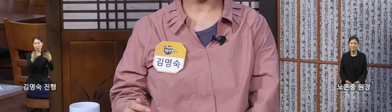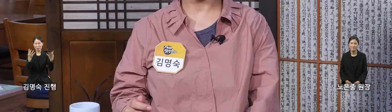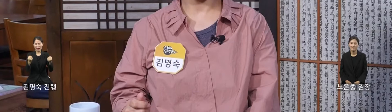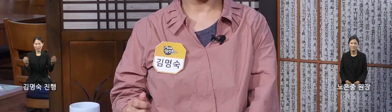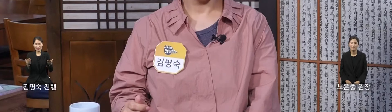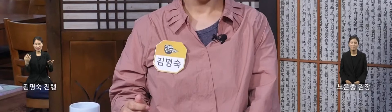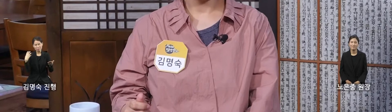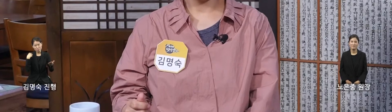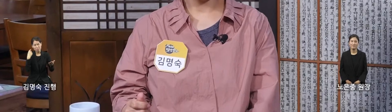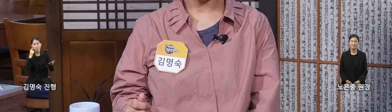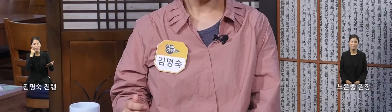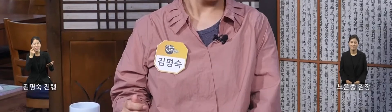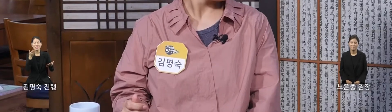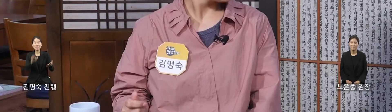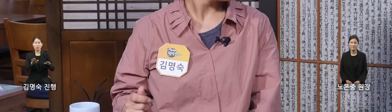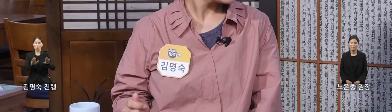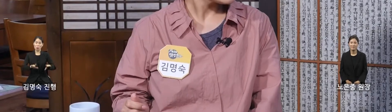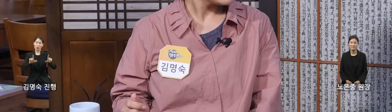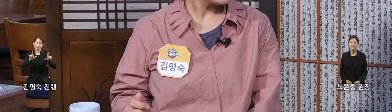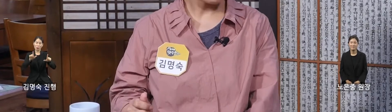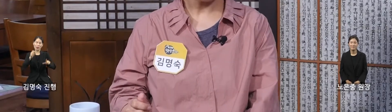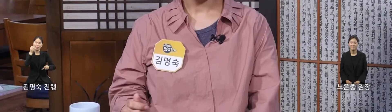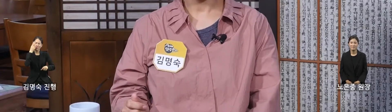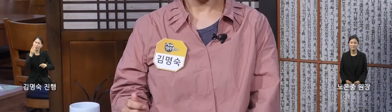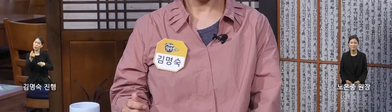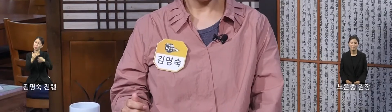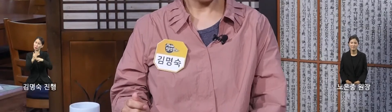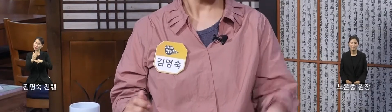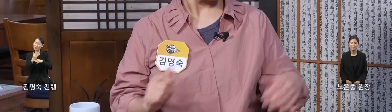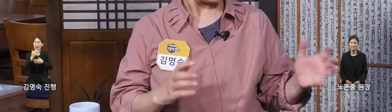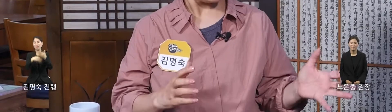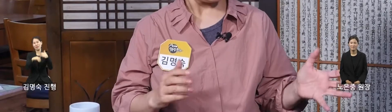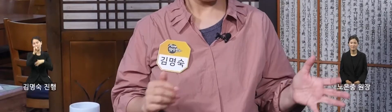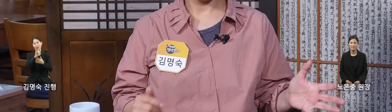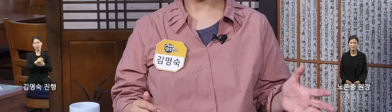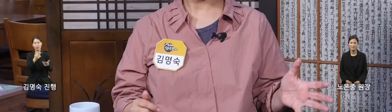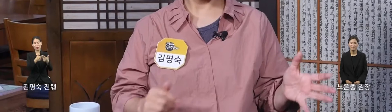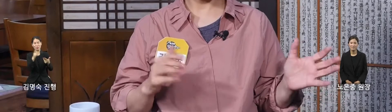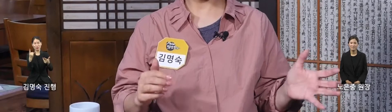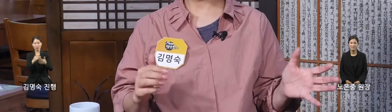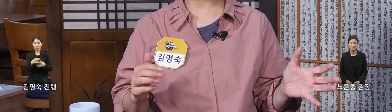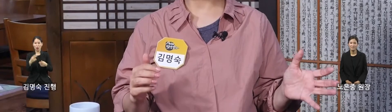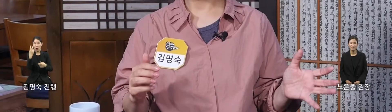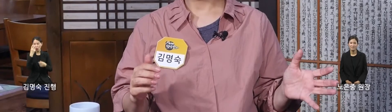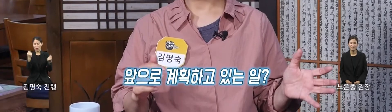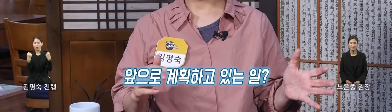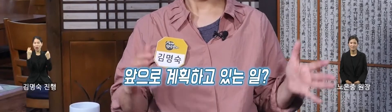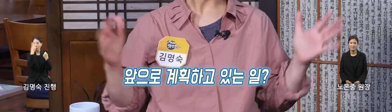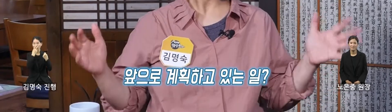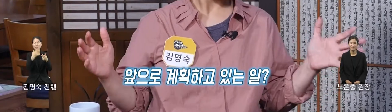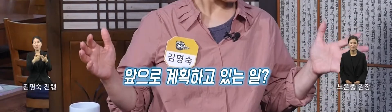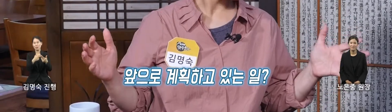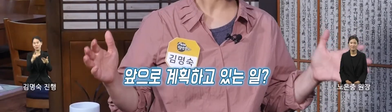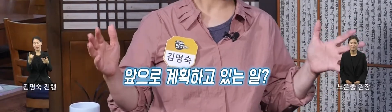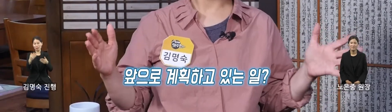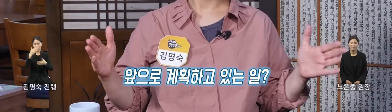하지 못했는데 네. 이제 올해도 얼마 안 남았잖아요. 네. 그러니까 우리 협회에서도 건강관리협회에서도 이제